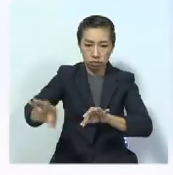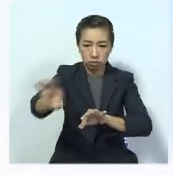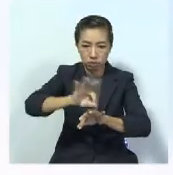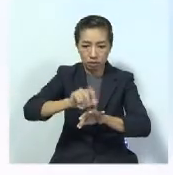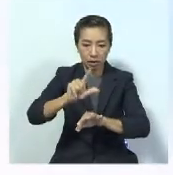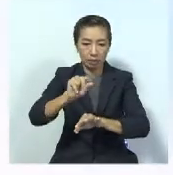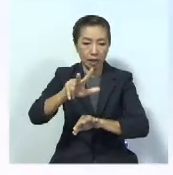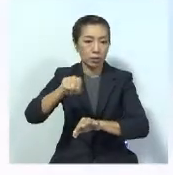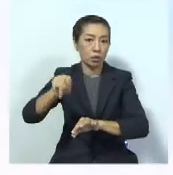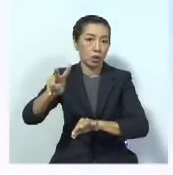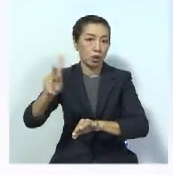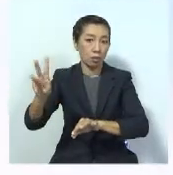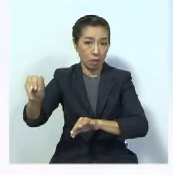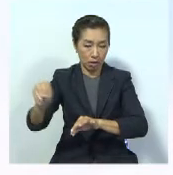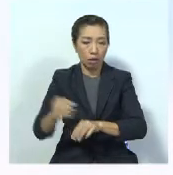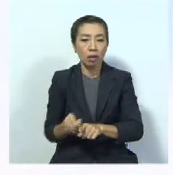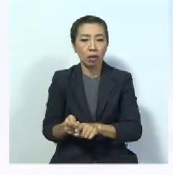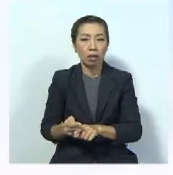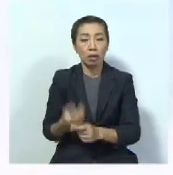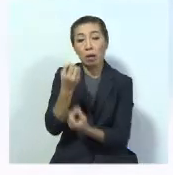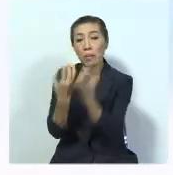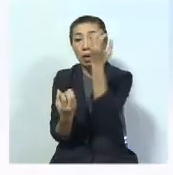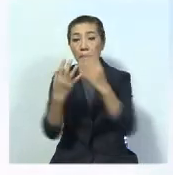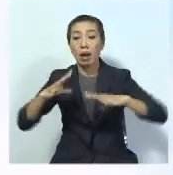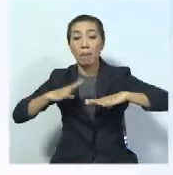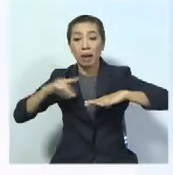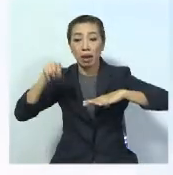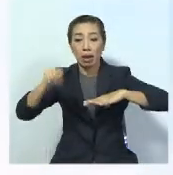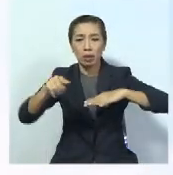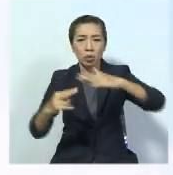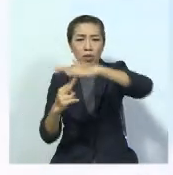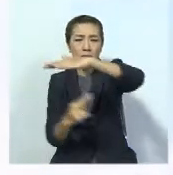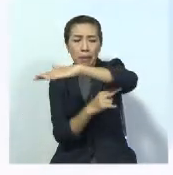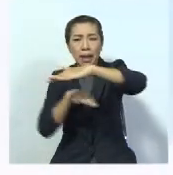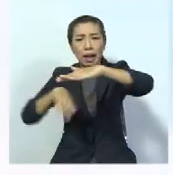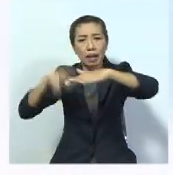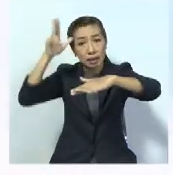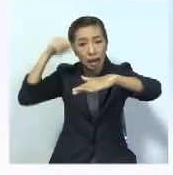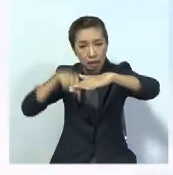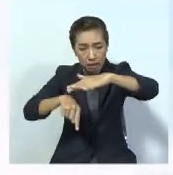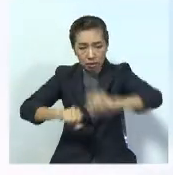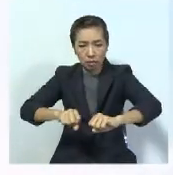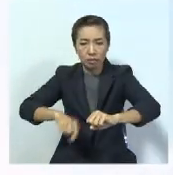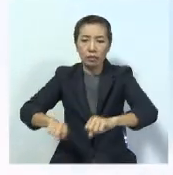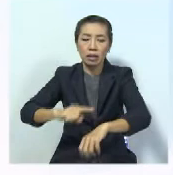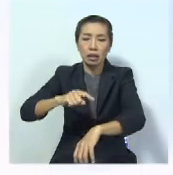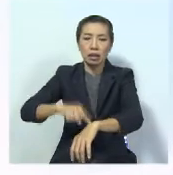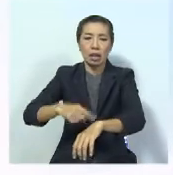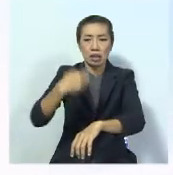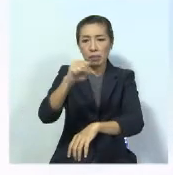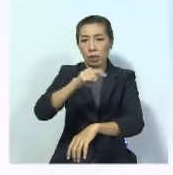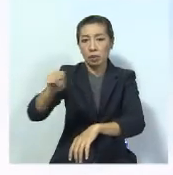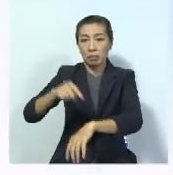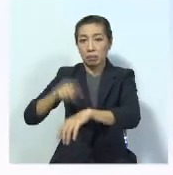ลเมตรลงทะเบียนรายงานตัวณสวนป่าเฉลิมพระเกียรติใต้สะพานตากสินตั้งแต่เวลา 10:00 น.ถึง 13:00 น.